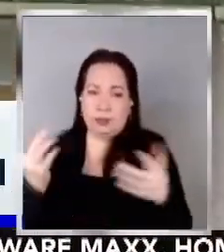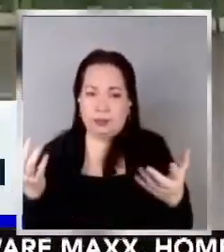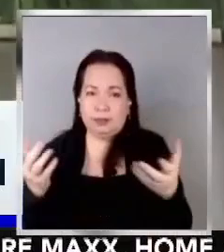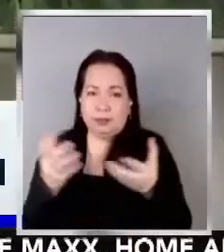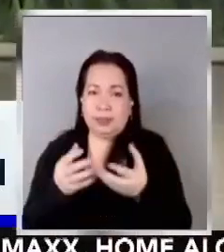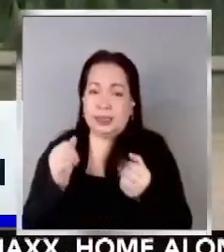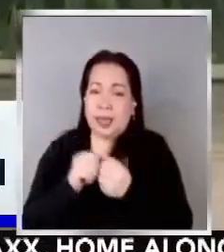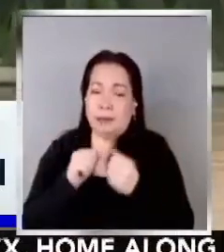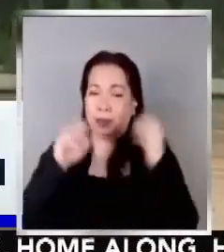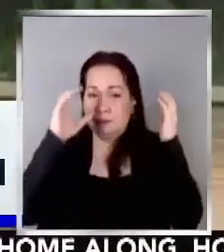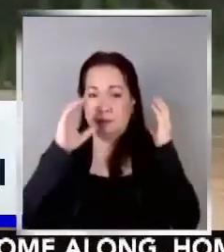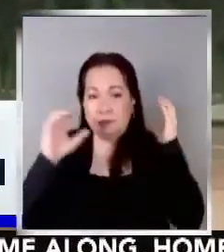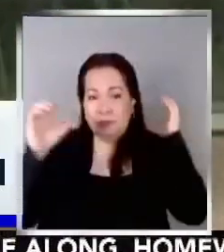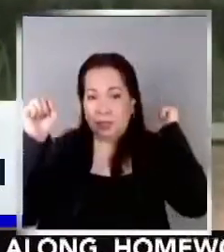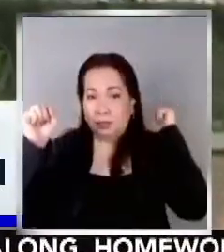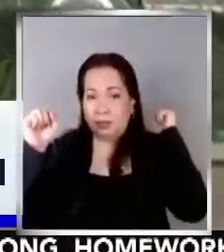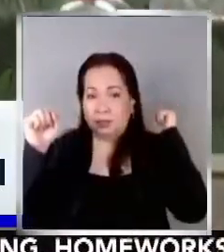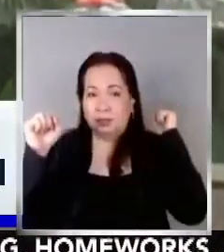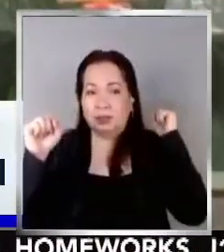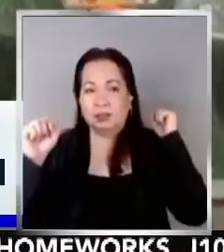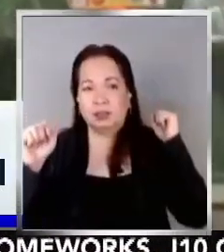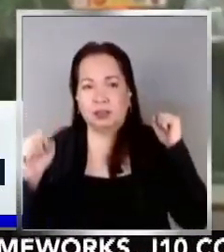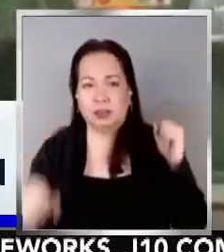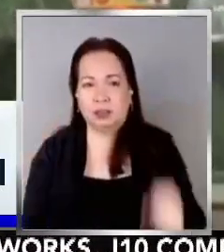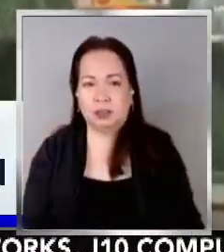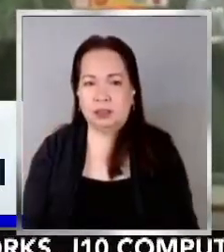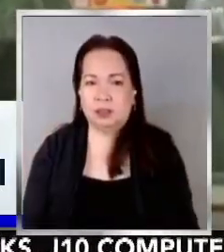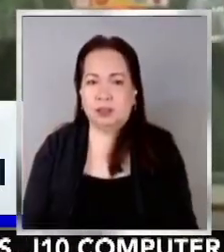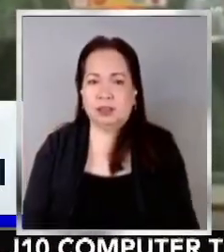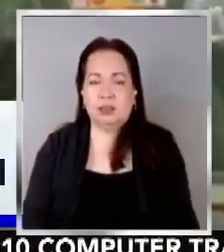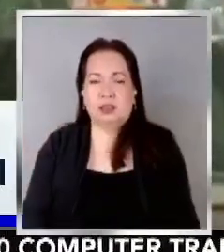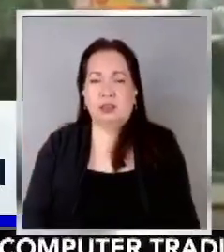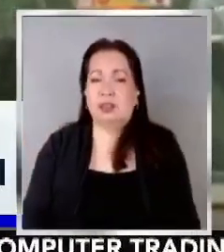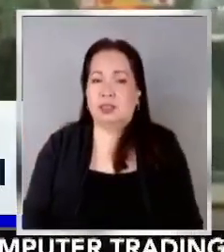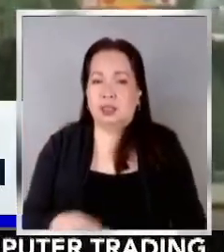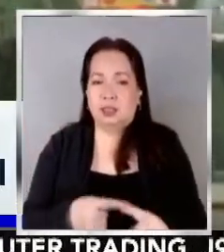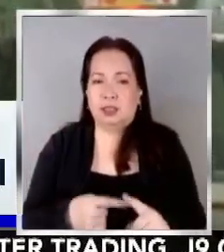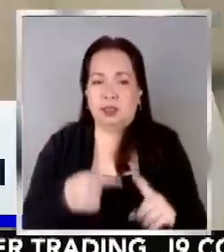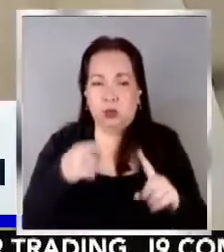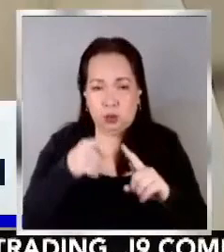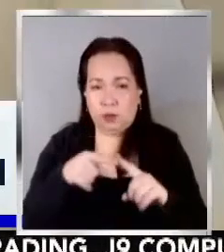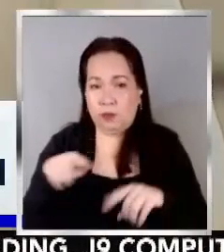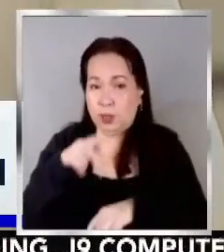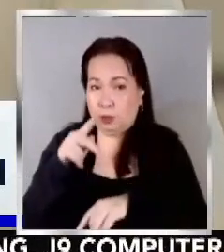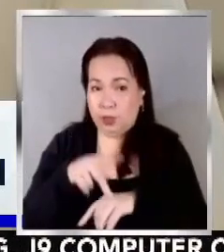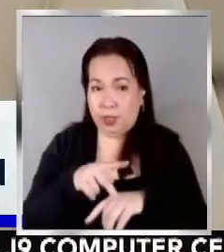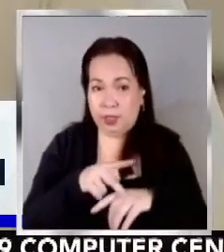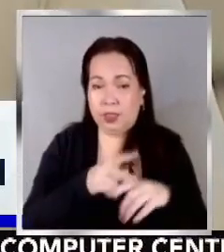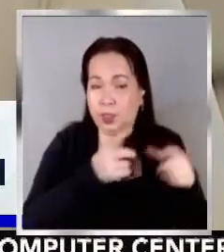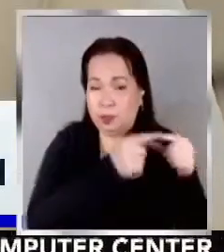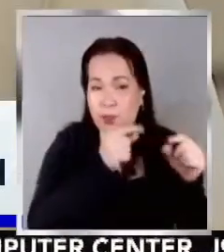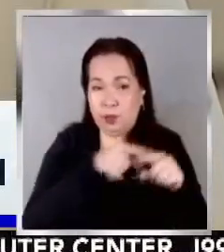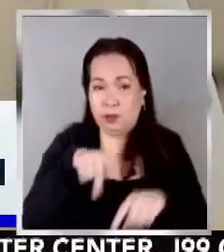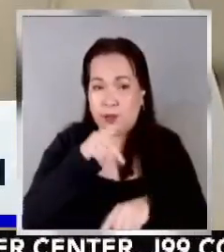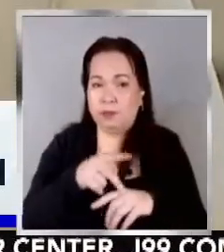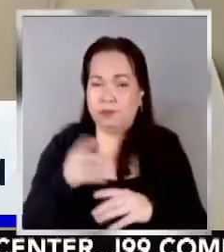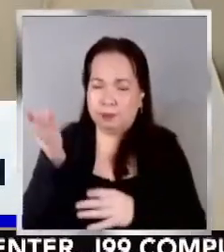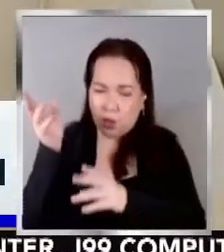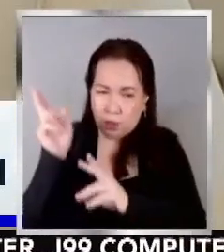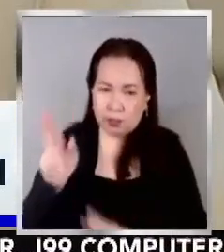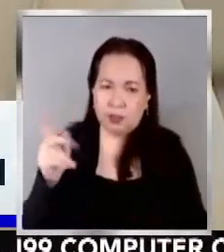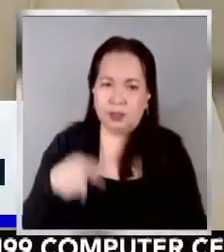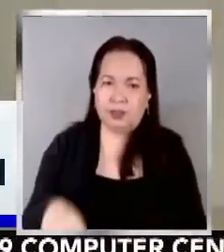Ambassador Extraordinary and Plenipotentiary of Japan to the Republic of the Philippines, His Excellency